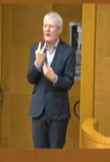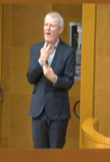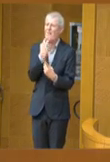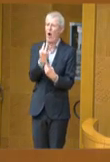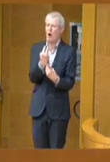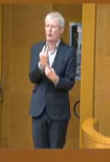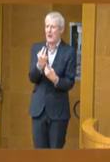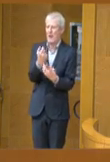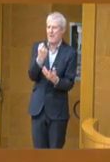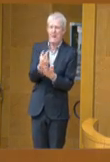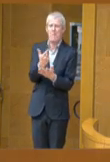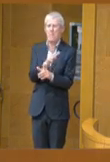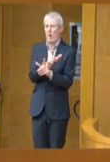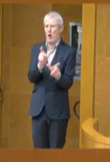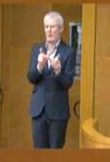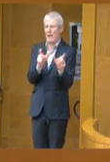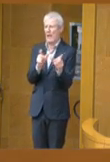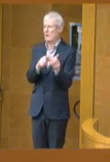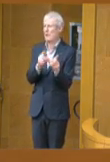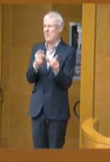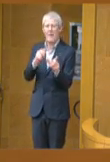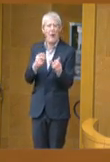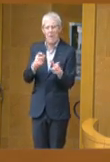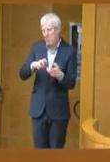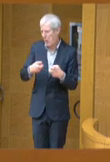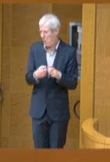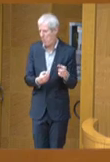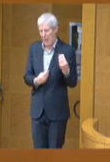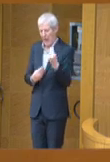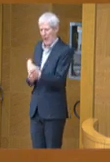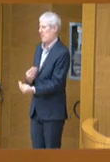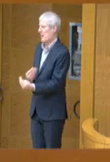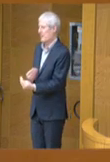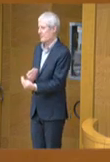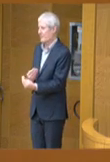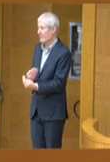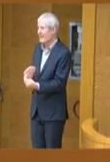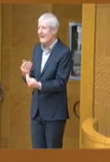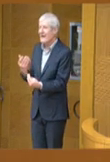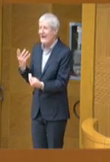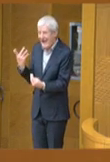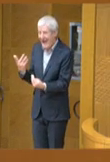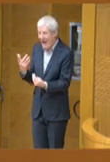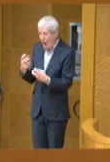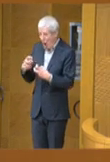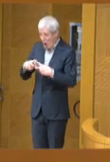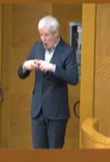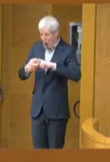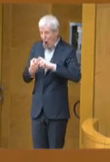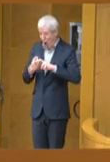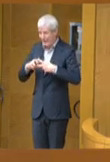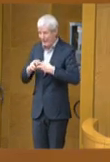indispensabile rispetto a queste problematiche affrontare. E naturalmente i nodi proattivi sono presenti,